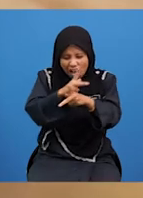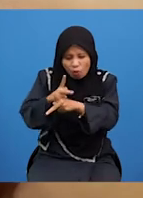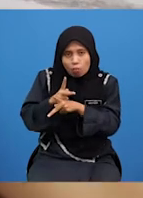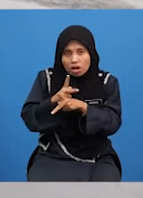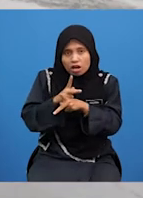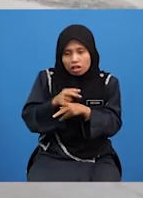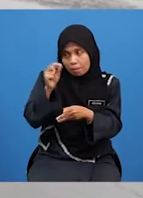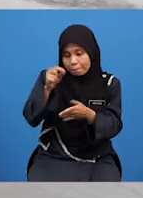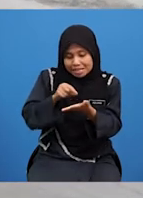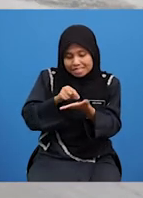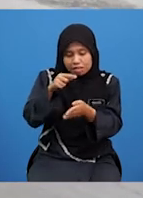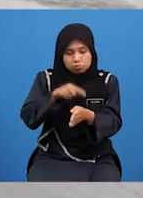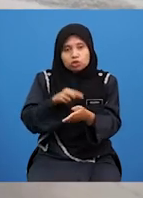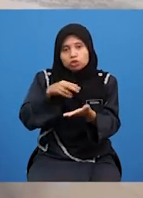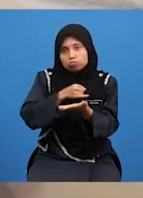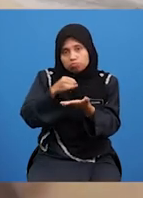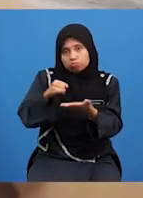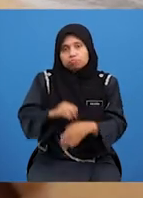melukis.